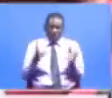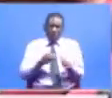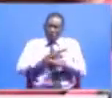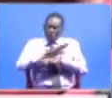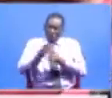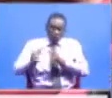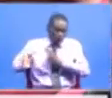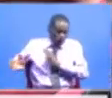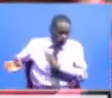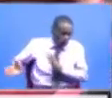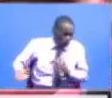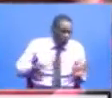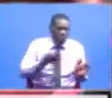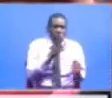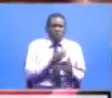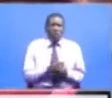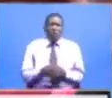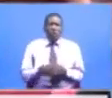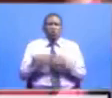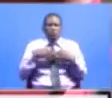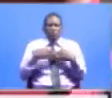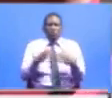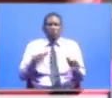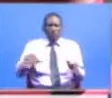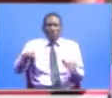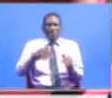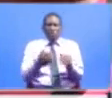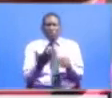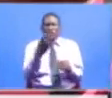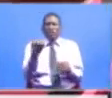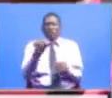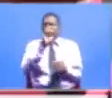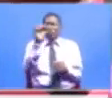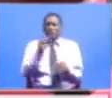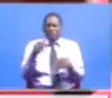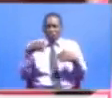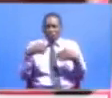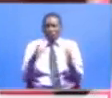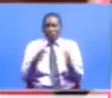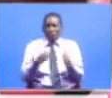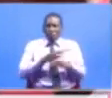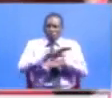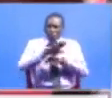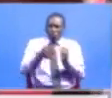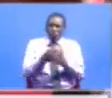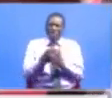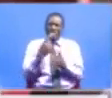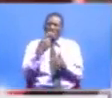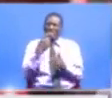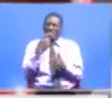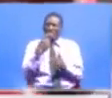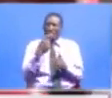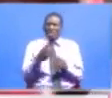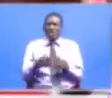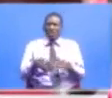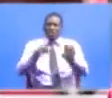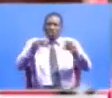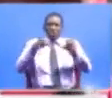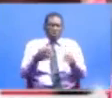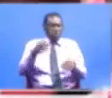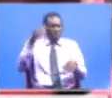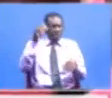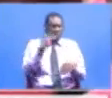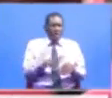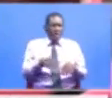maji. Hasali tunakadiria ni kama 50% ya ile mchele, kwa sababu wakulima wote walikuwa wamerudi